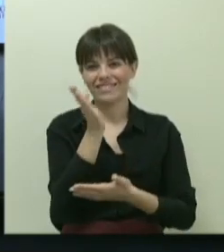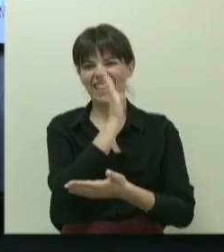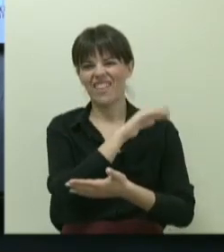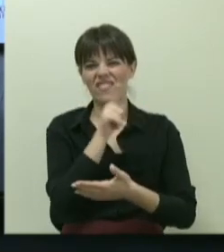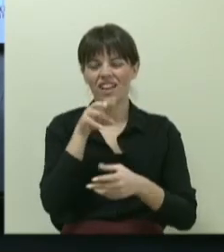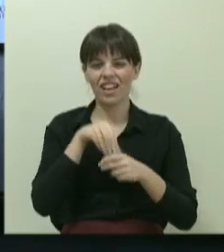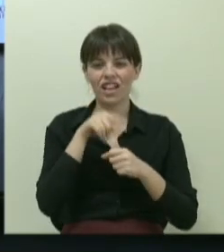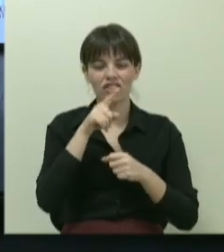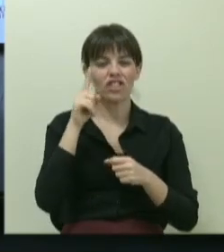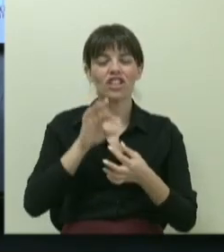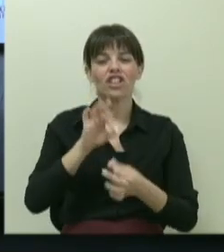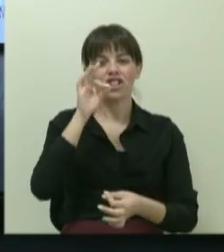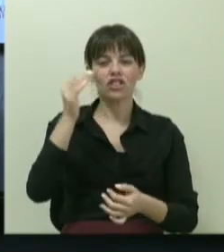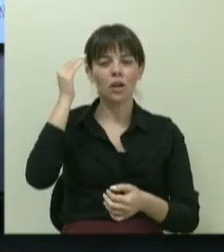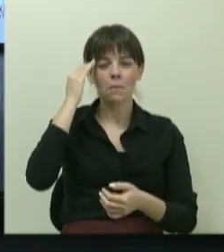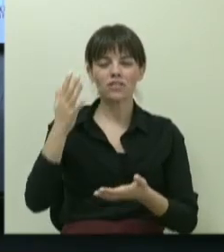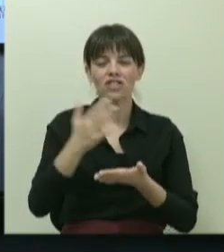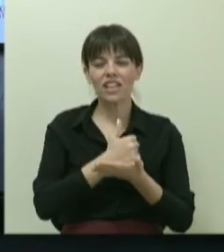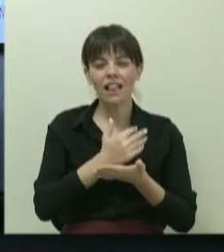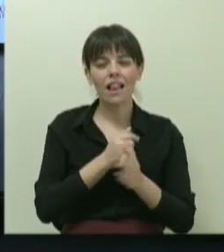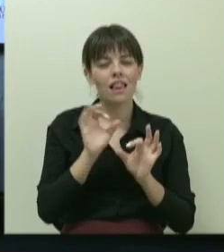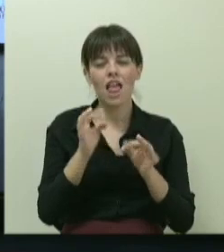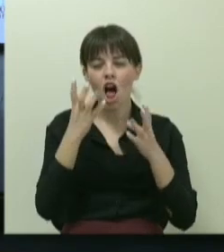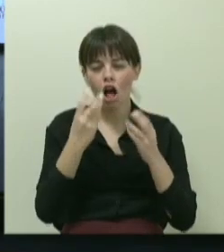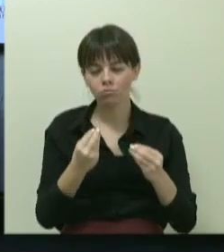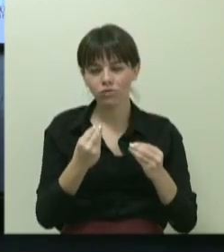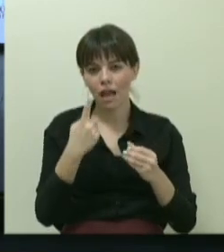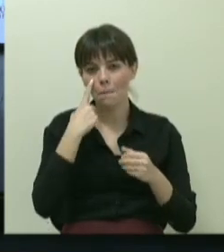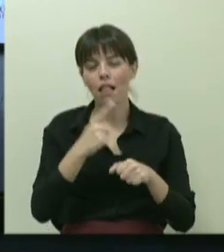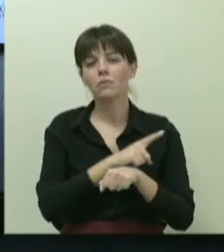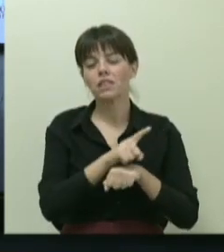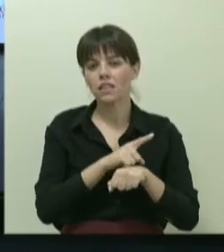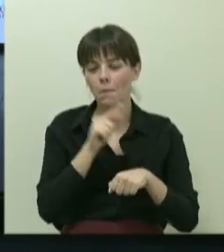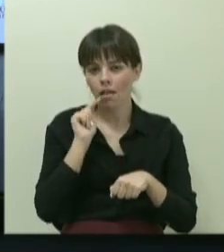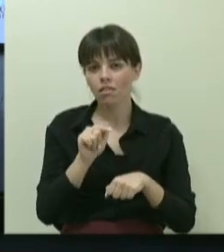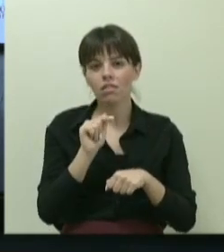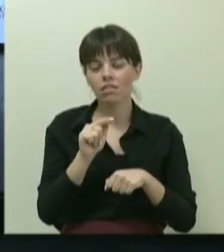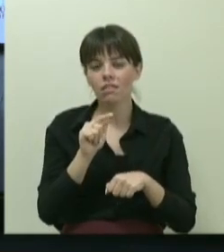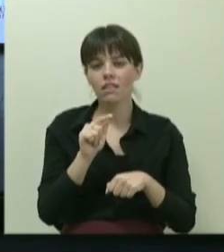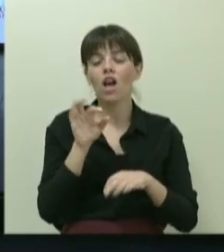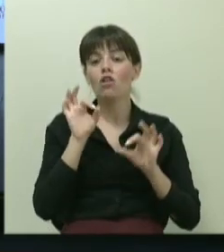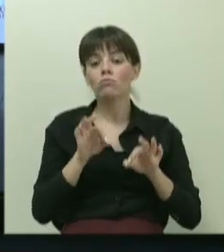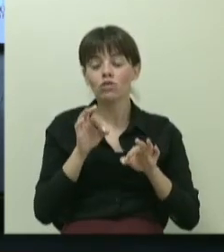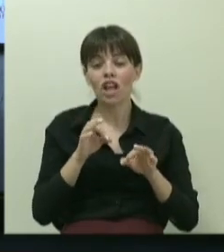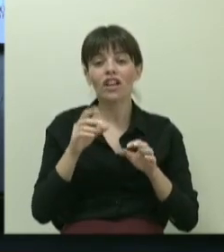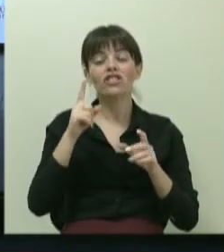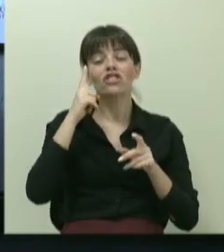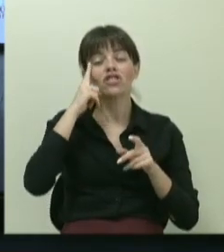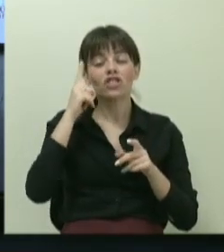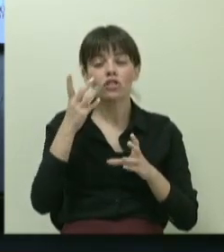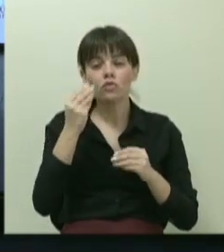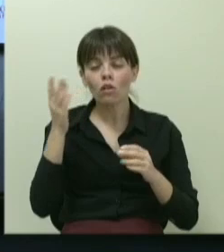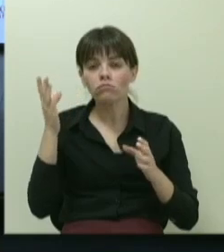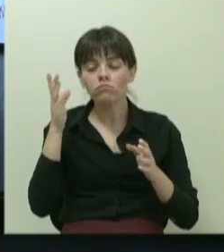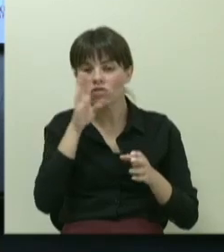slaytımızda kişi başına gelirler ne olmuş diye baktığımızda burada yine Çin'de çok çarpıcı